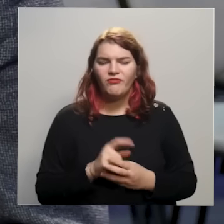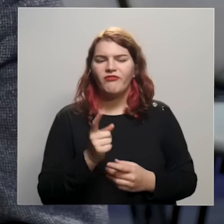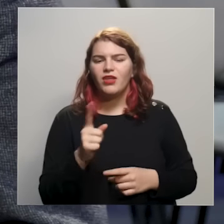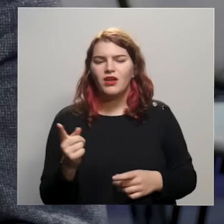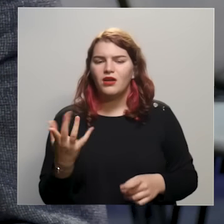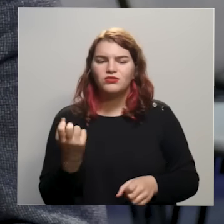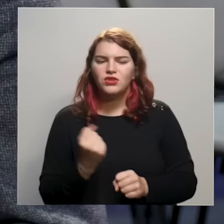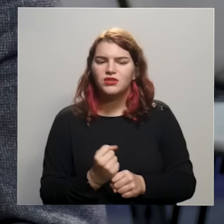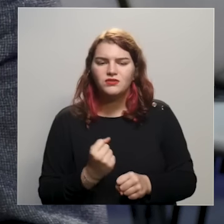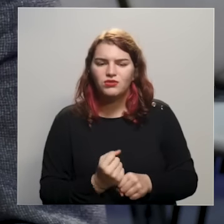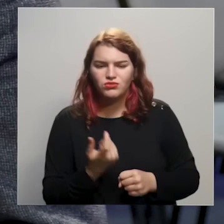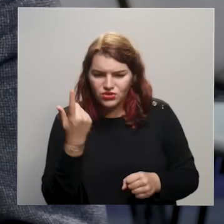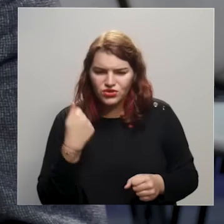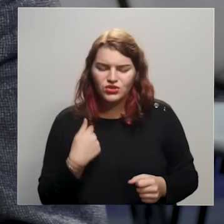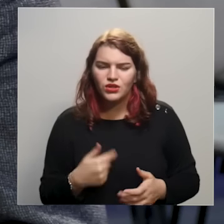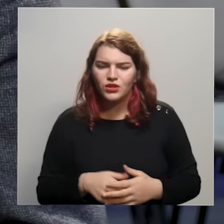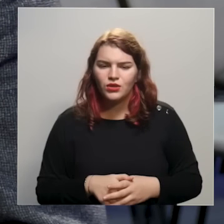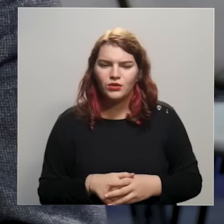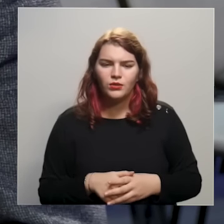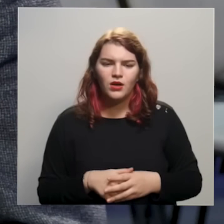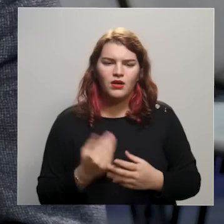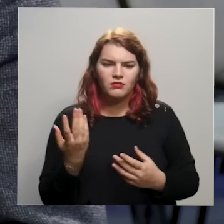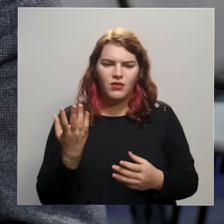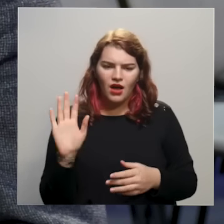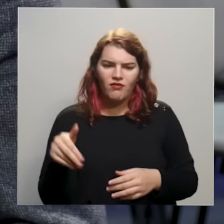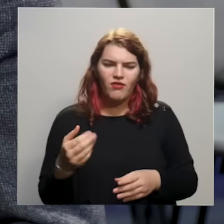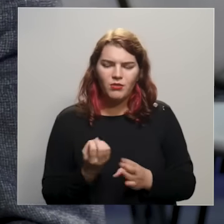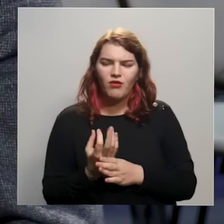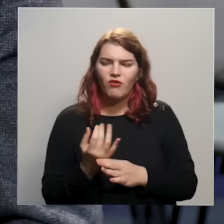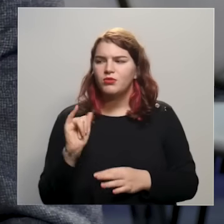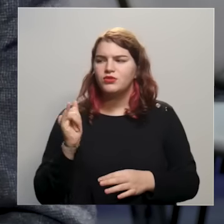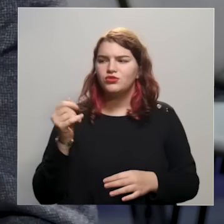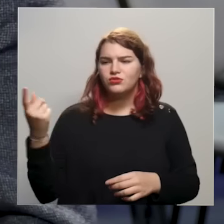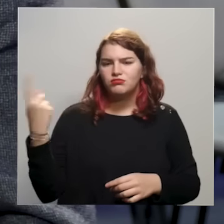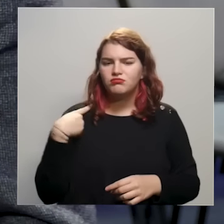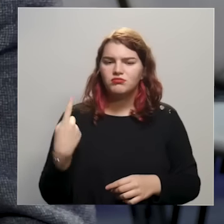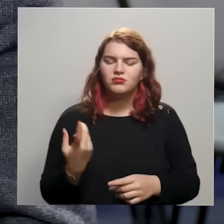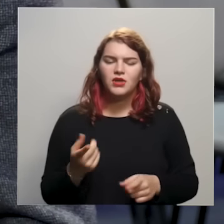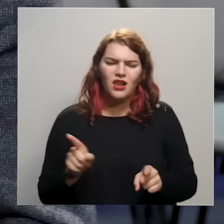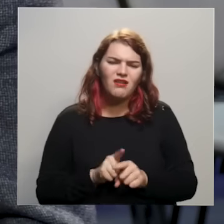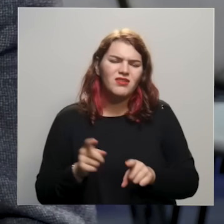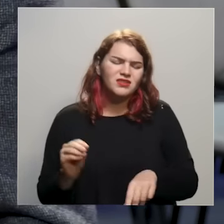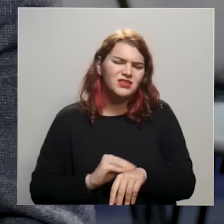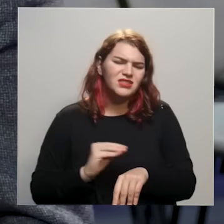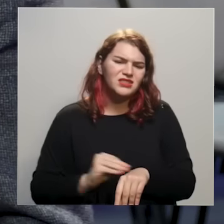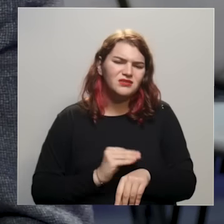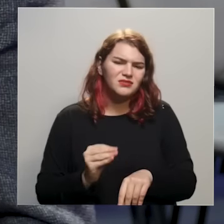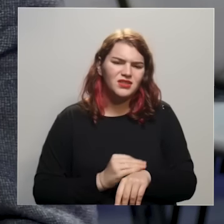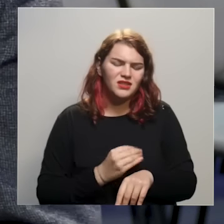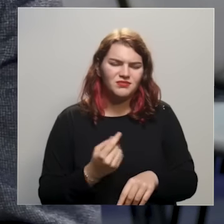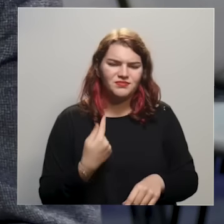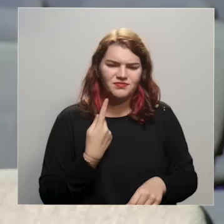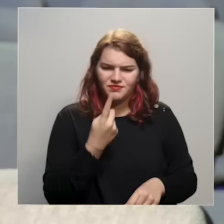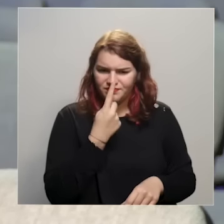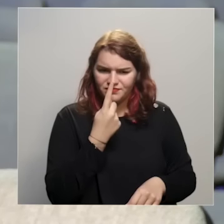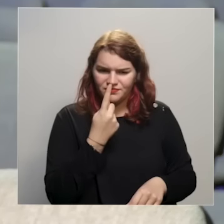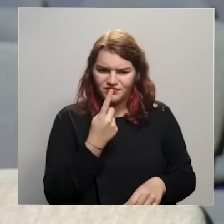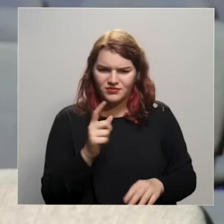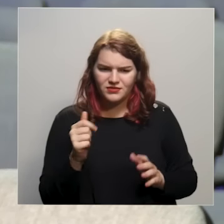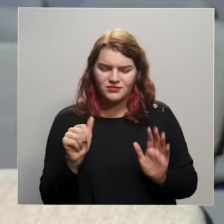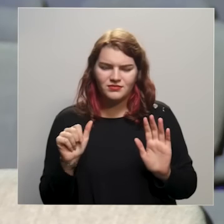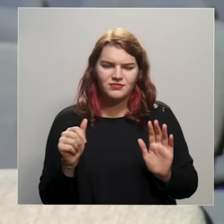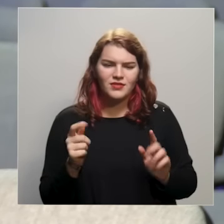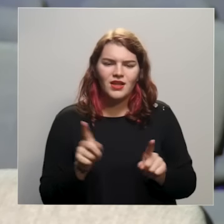fiecare. Deci aveam informatori. Și mai și simțea. Da, mă da, simțea da. Pe mine. Când este al șaselea